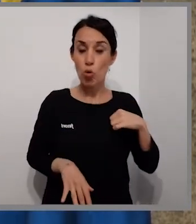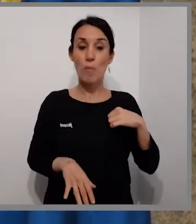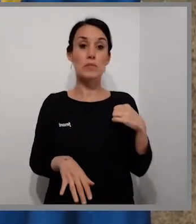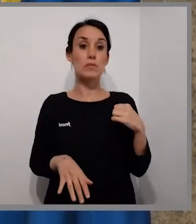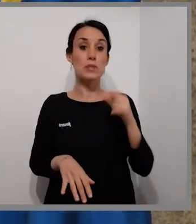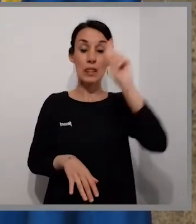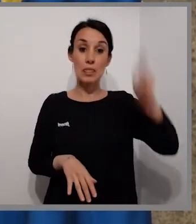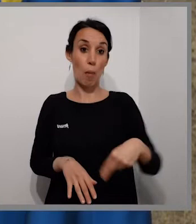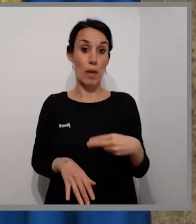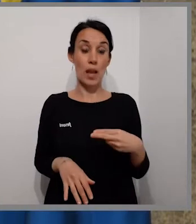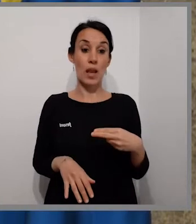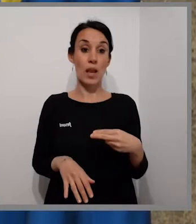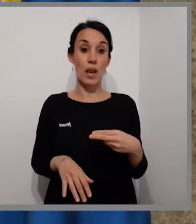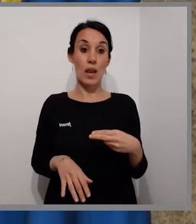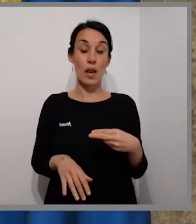i, sense dubte,